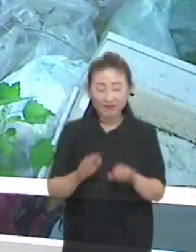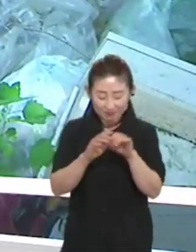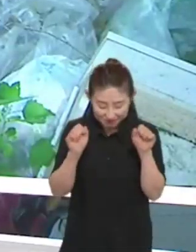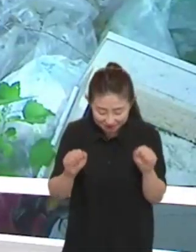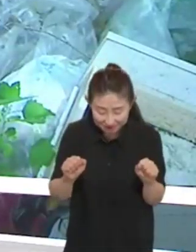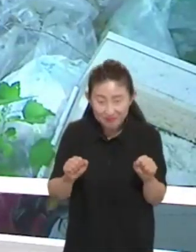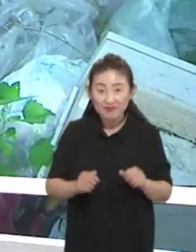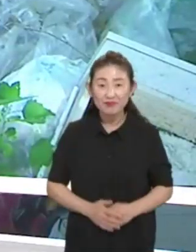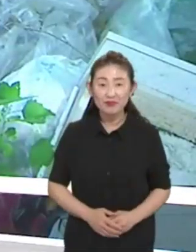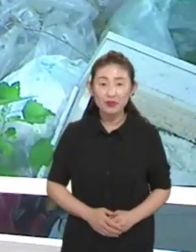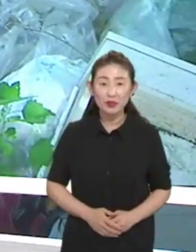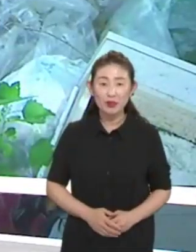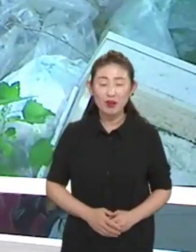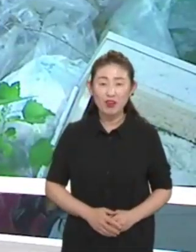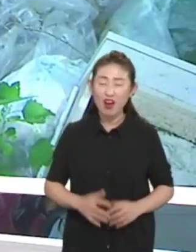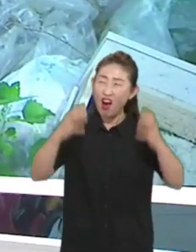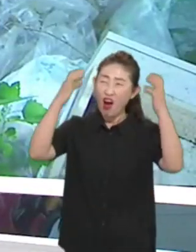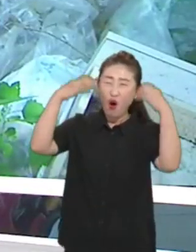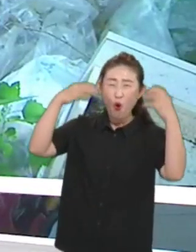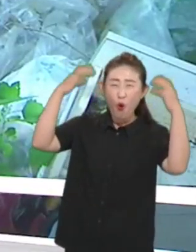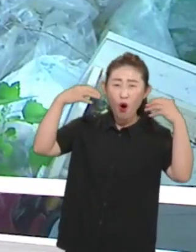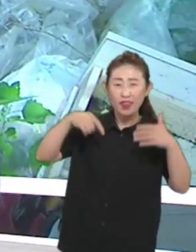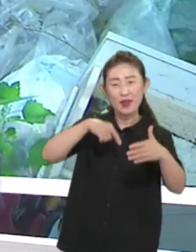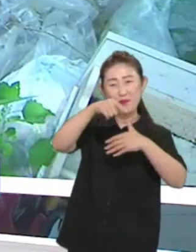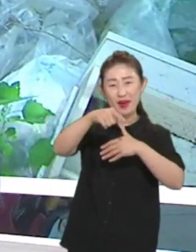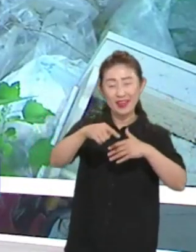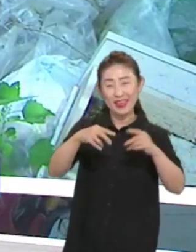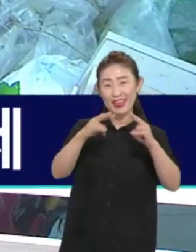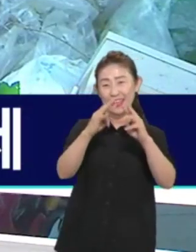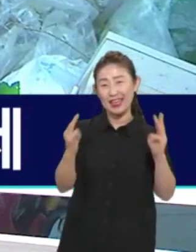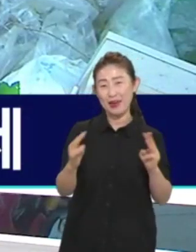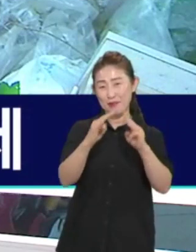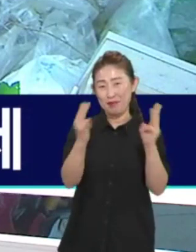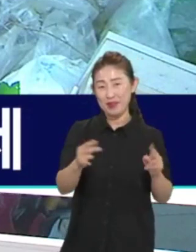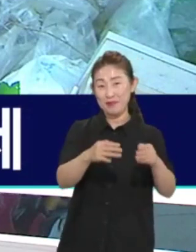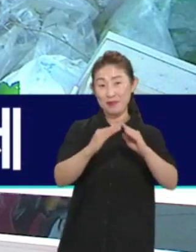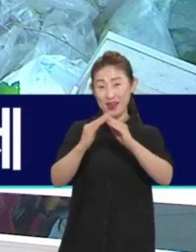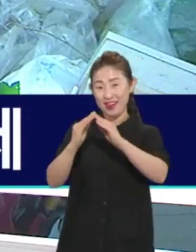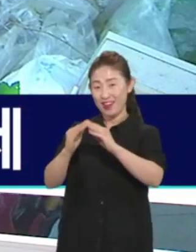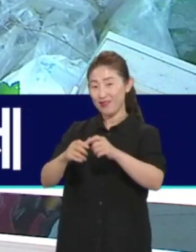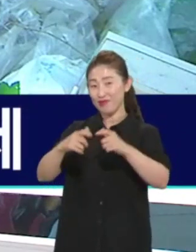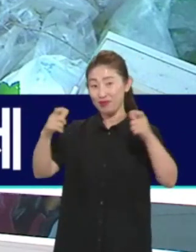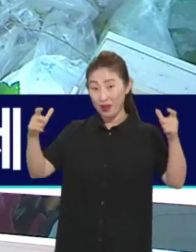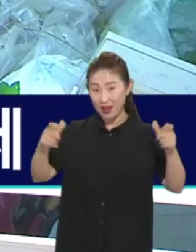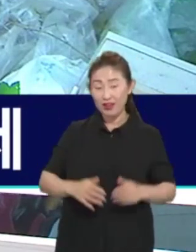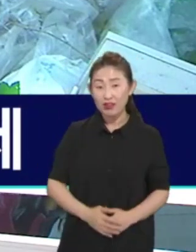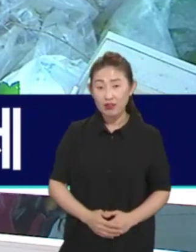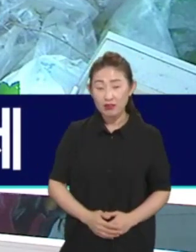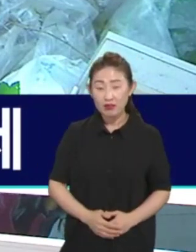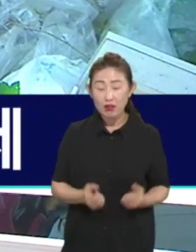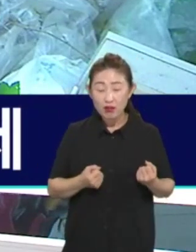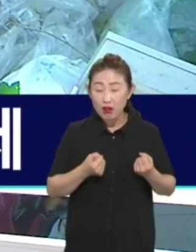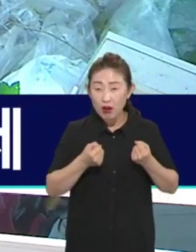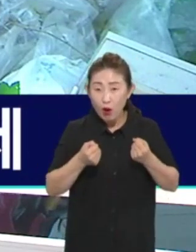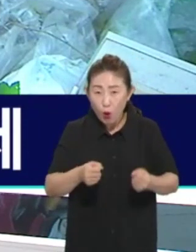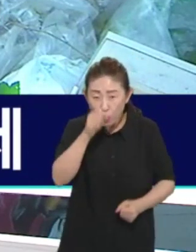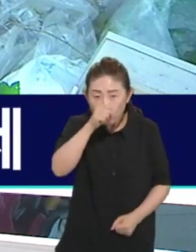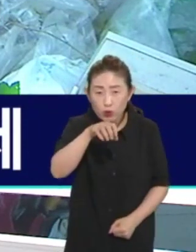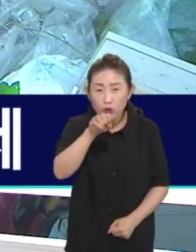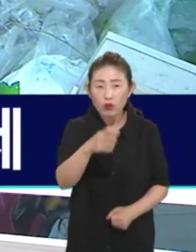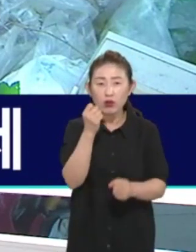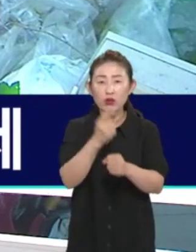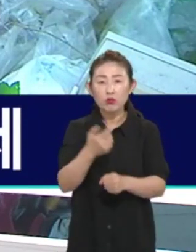여러분 안녕하십니까? 최근 날씨가 무더워지면서 야외에서 캠핑 즐기는 분들이 크게 늘고 있습니다. 그런데 명당